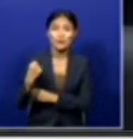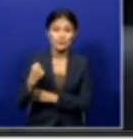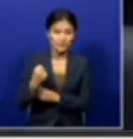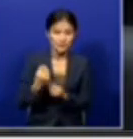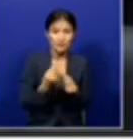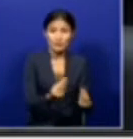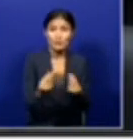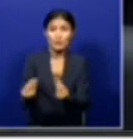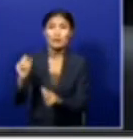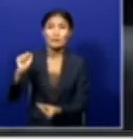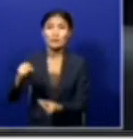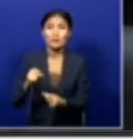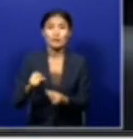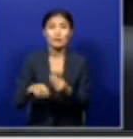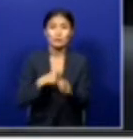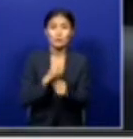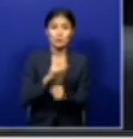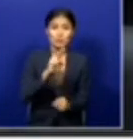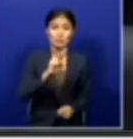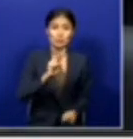ปี42